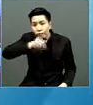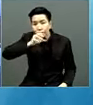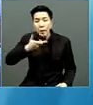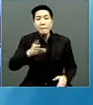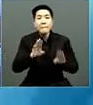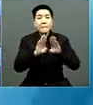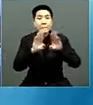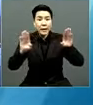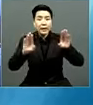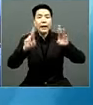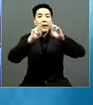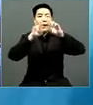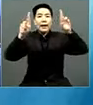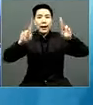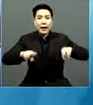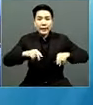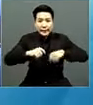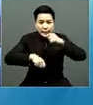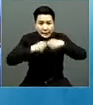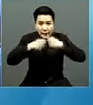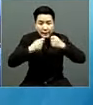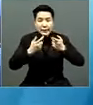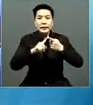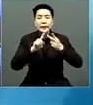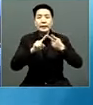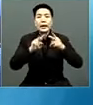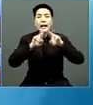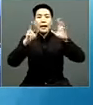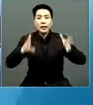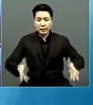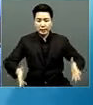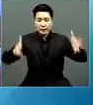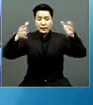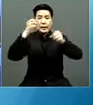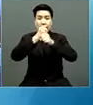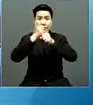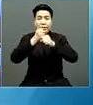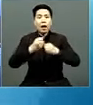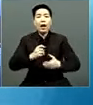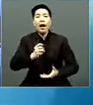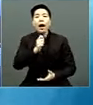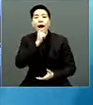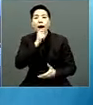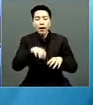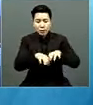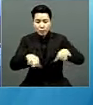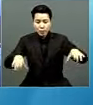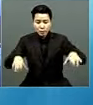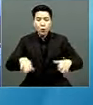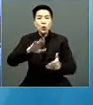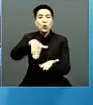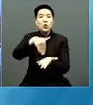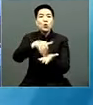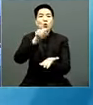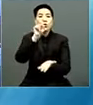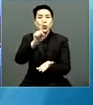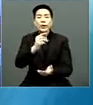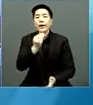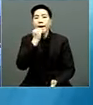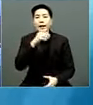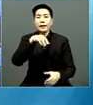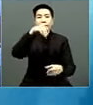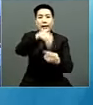ดเพิ่มคือร้านอาหารหรือเครื่องดื่มในอาคารสำนักงานโรงอาหารหรือศูนย์อาหารภายในหน่วย